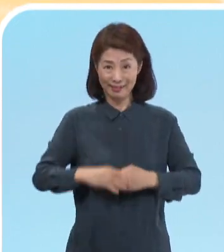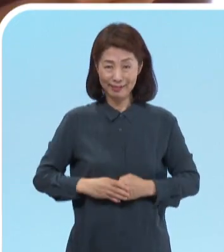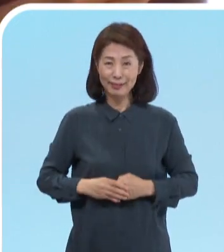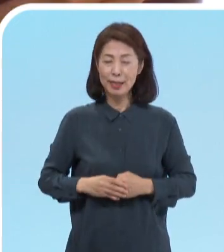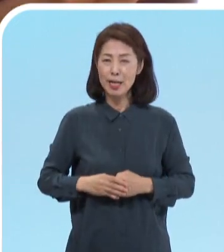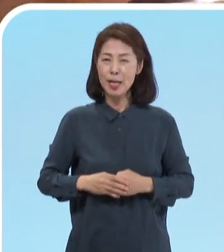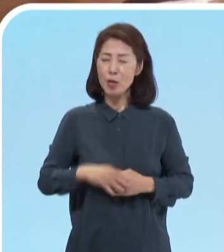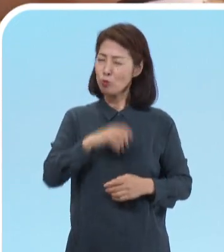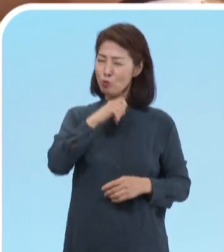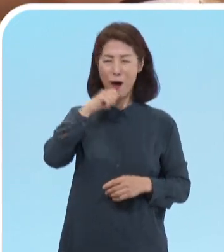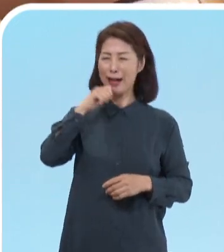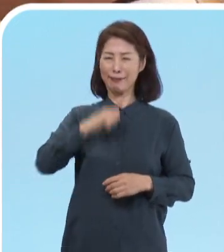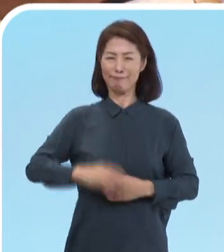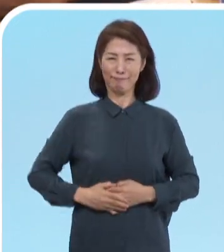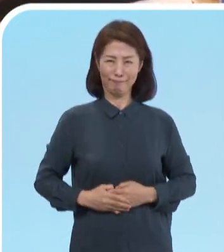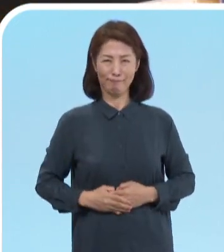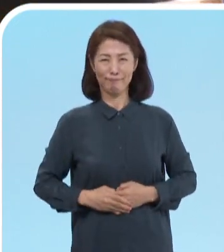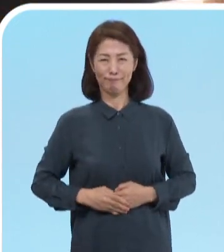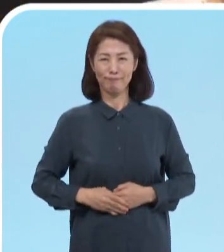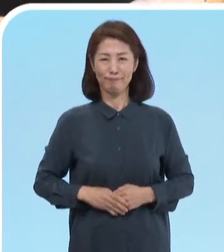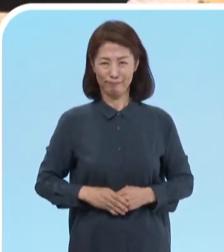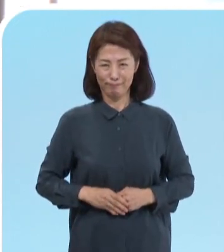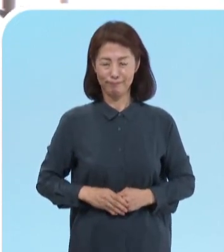い。 うまい。